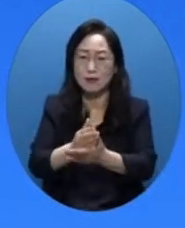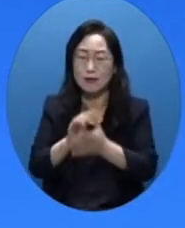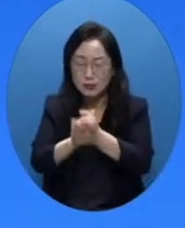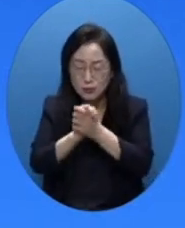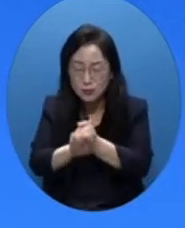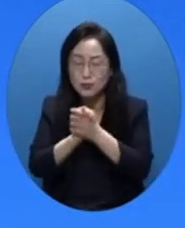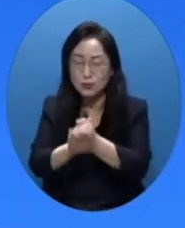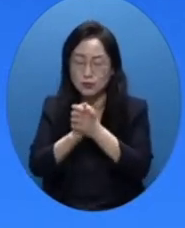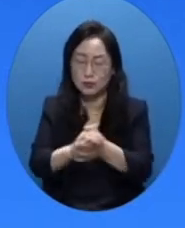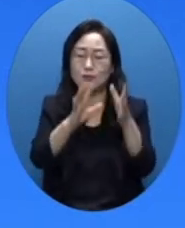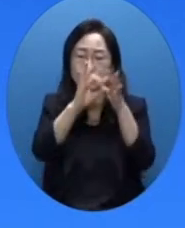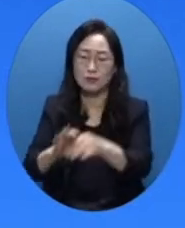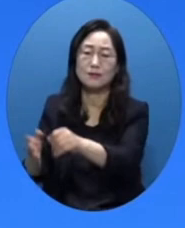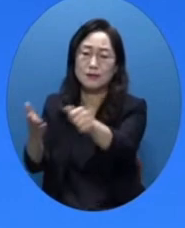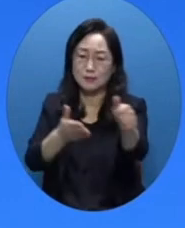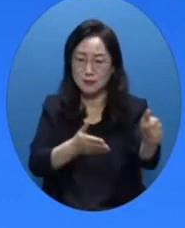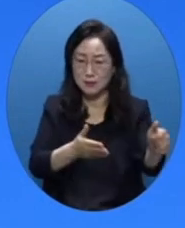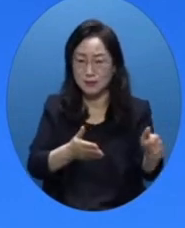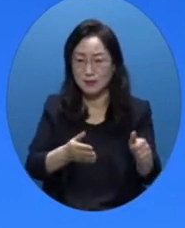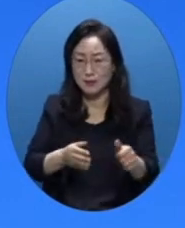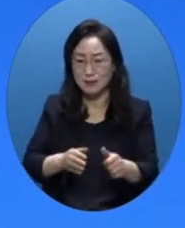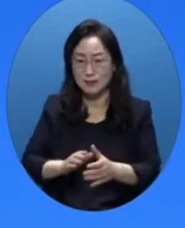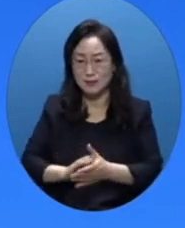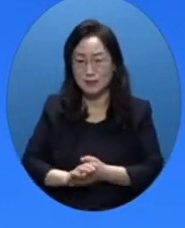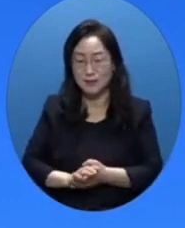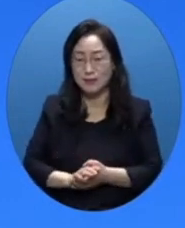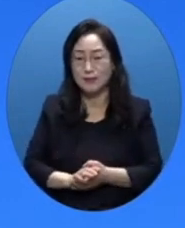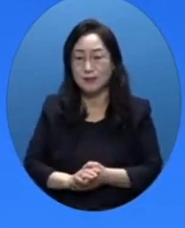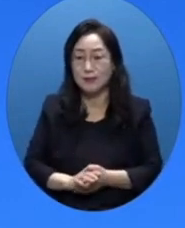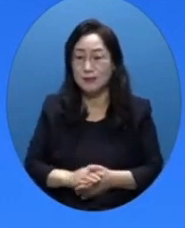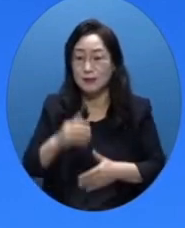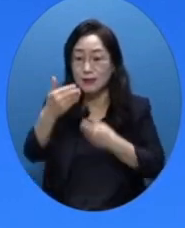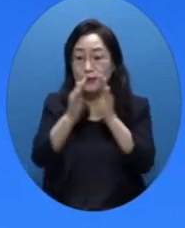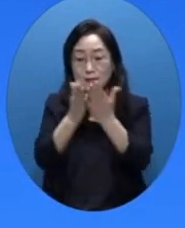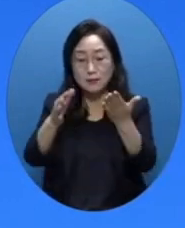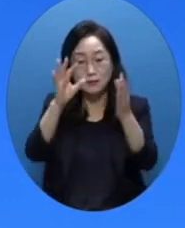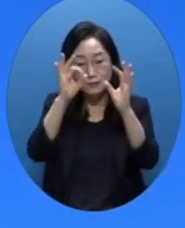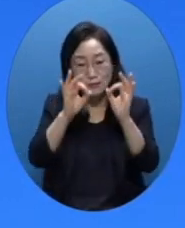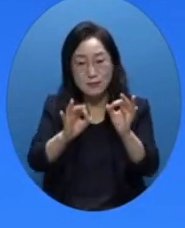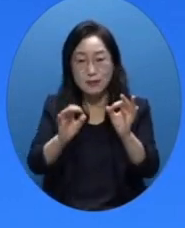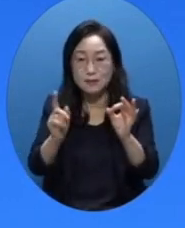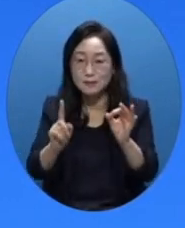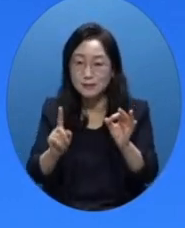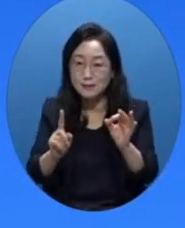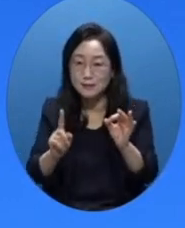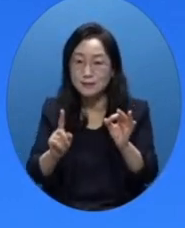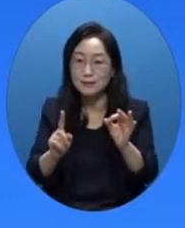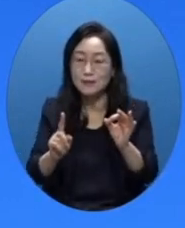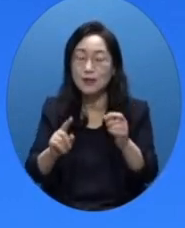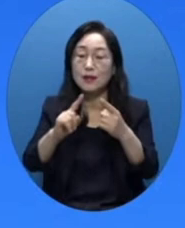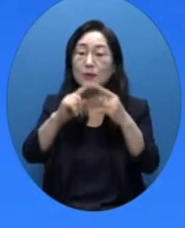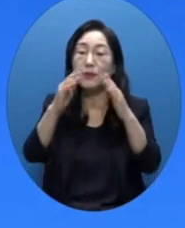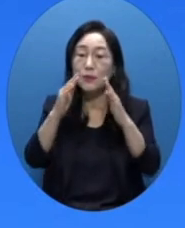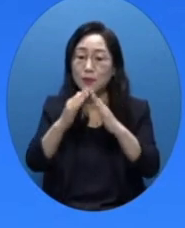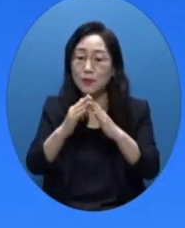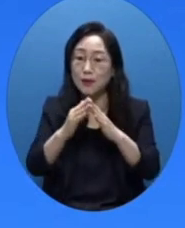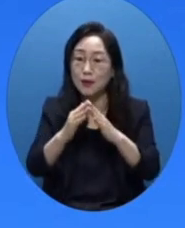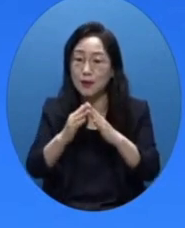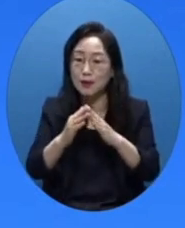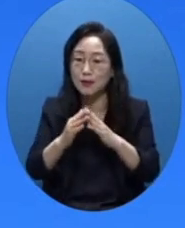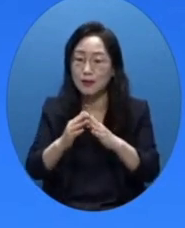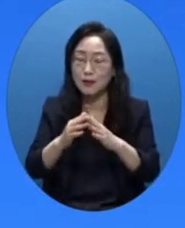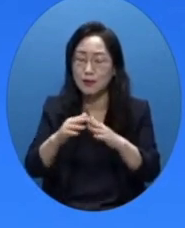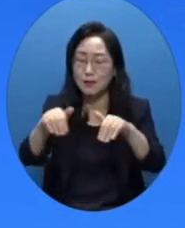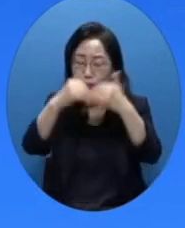기도하고 또 기도해야 되는 것입니다. 그래서 성경은 교회를 내 집은 만민이 기도하는